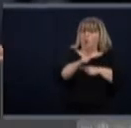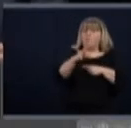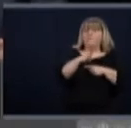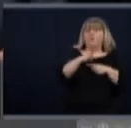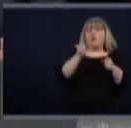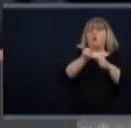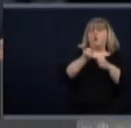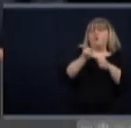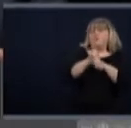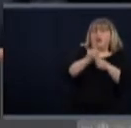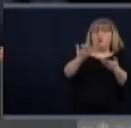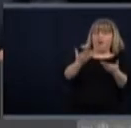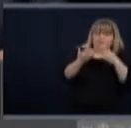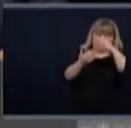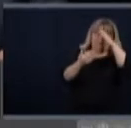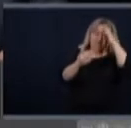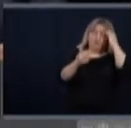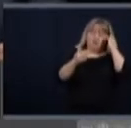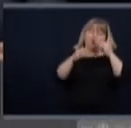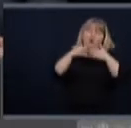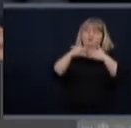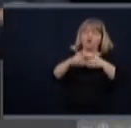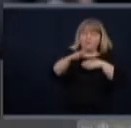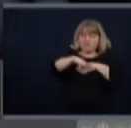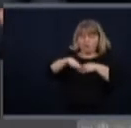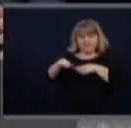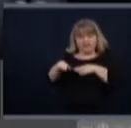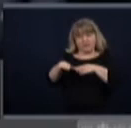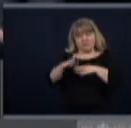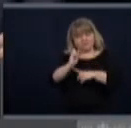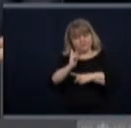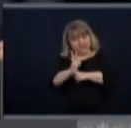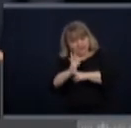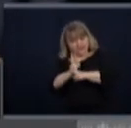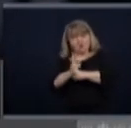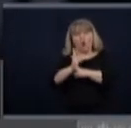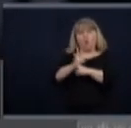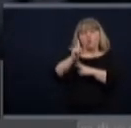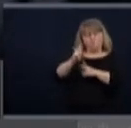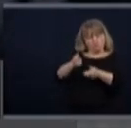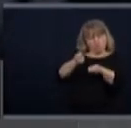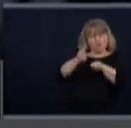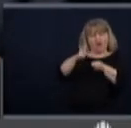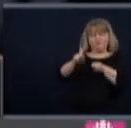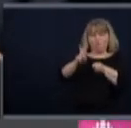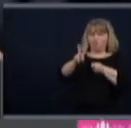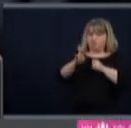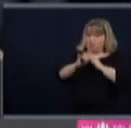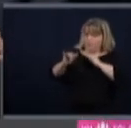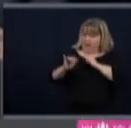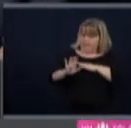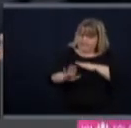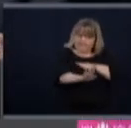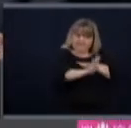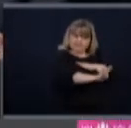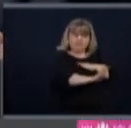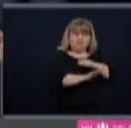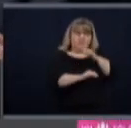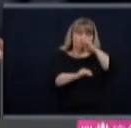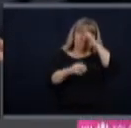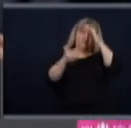demander, autant que c'est possible, de le demander à des enfants de se tenir à 2 mètres les uns des autres. On sait que c'est plus difficile